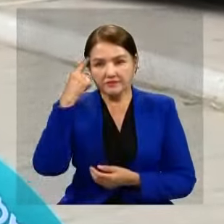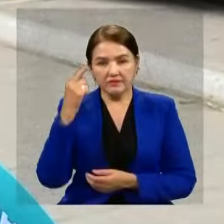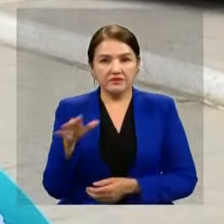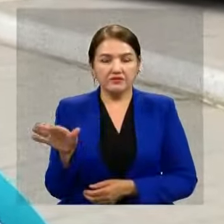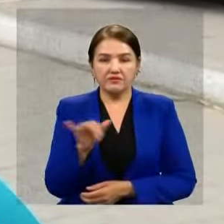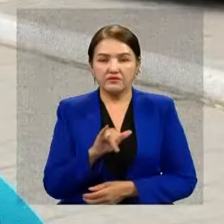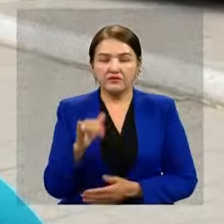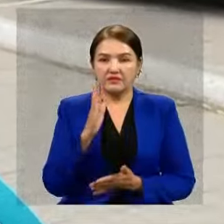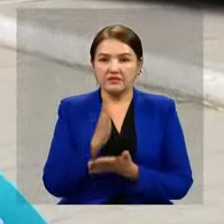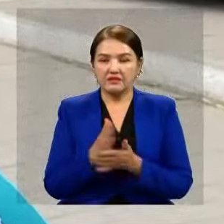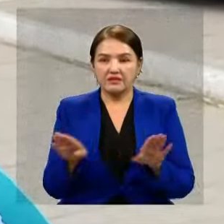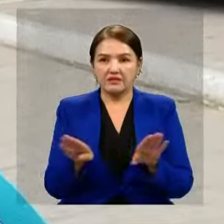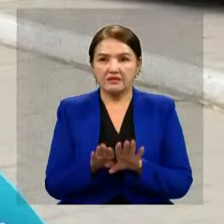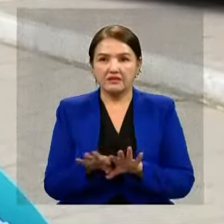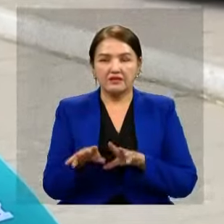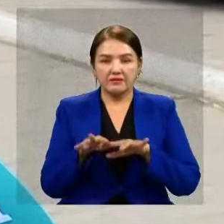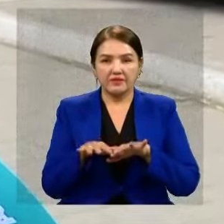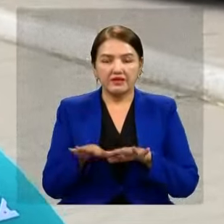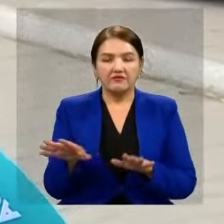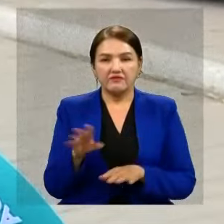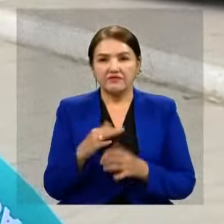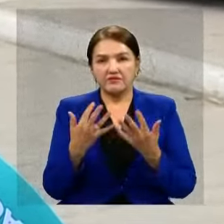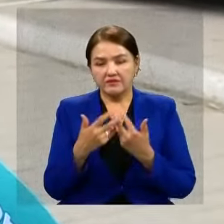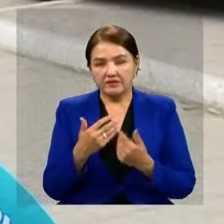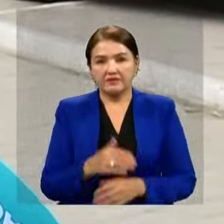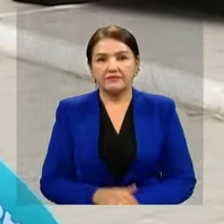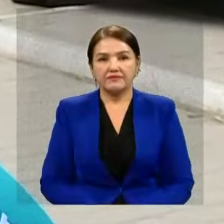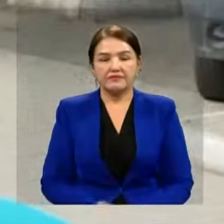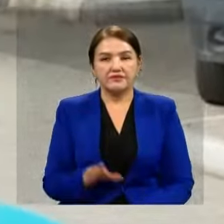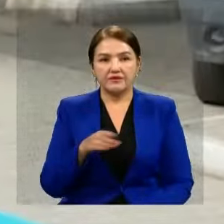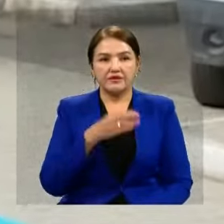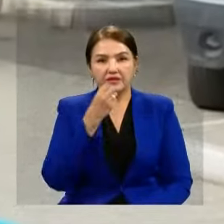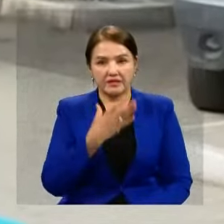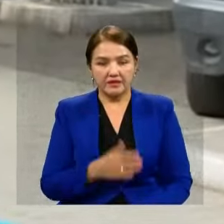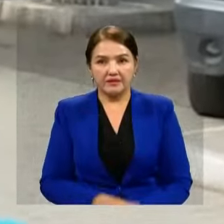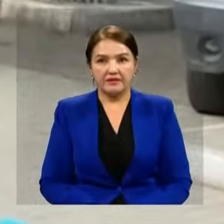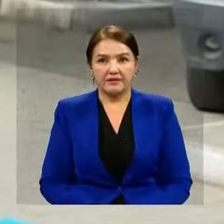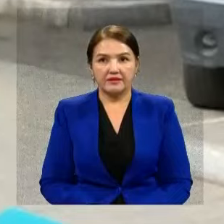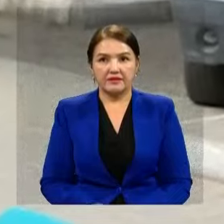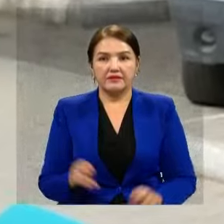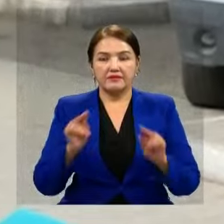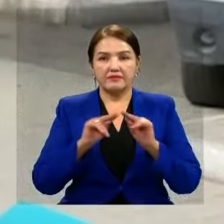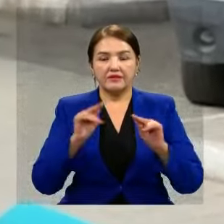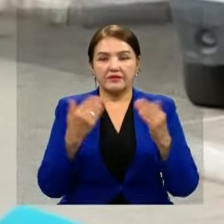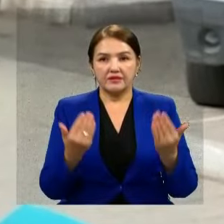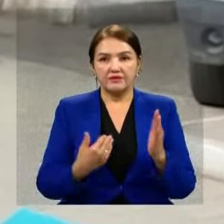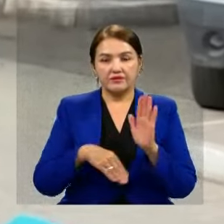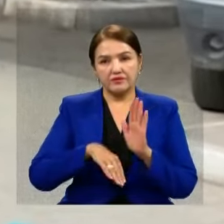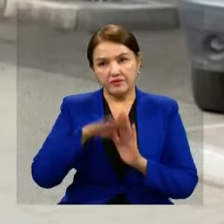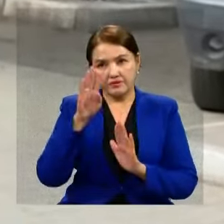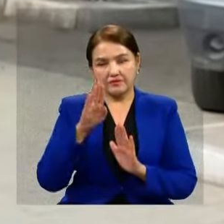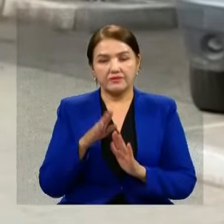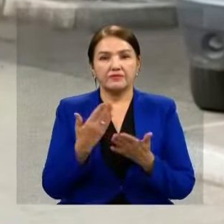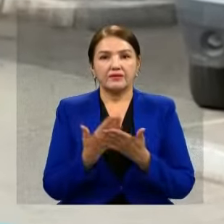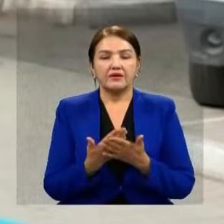так. Ну, сейчас все компьютерное, все компьютеризация. Все хорошо. Статус педагога сейчас улучшилось.